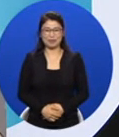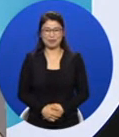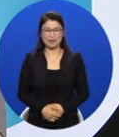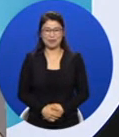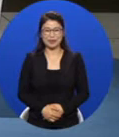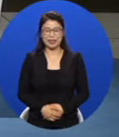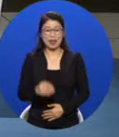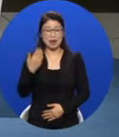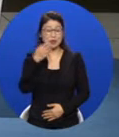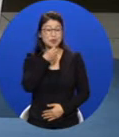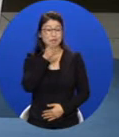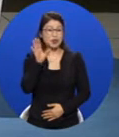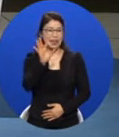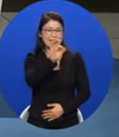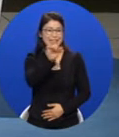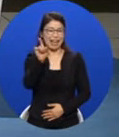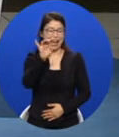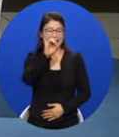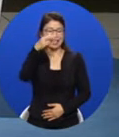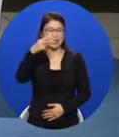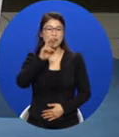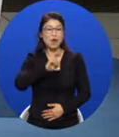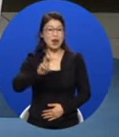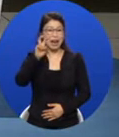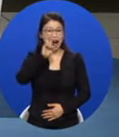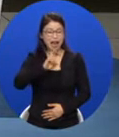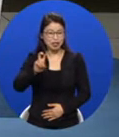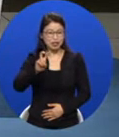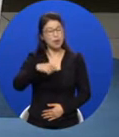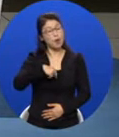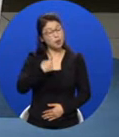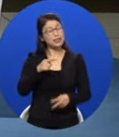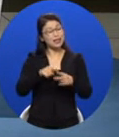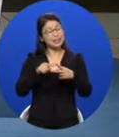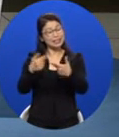아이돌 가수 3명 또는 아이돌 가수 그룹 3명 이상을 알고 있다.